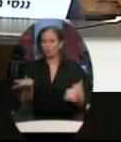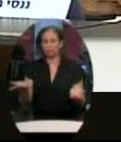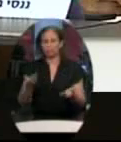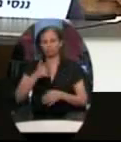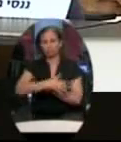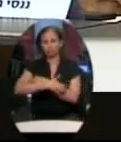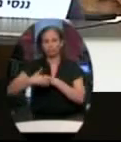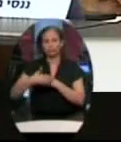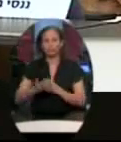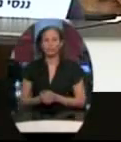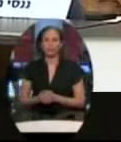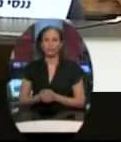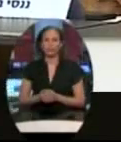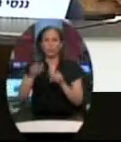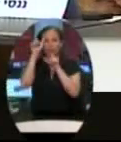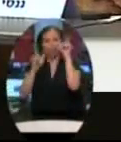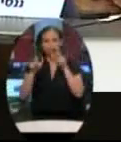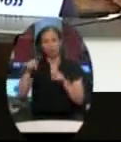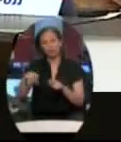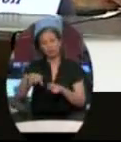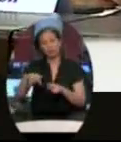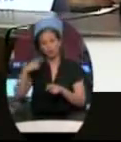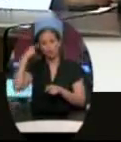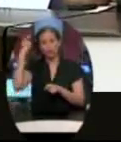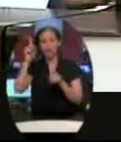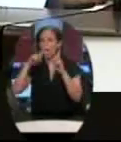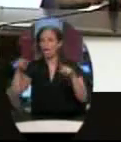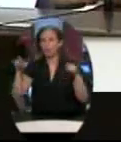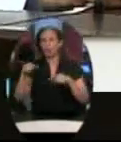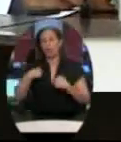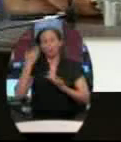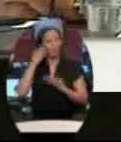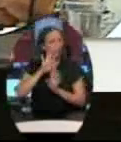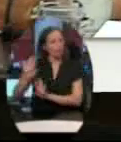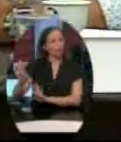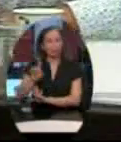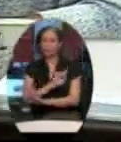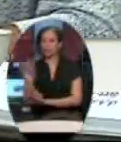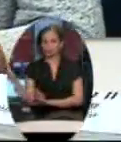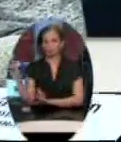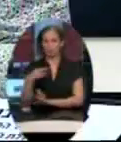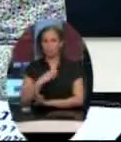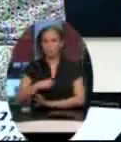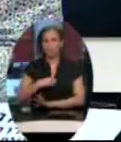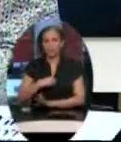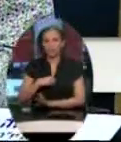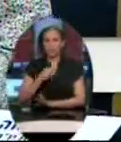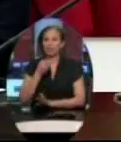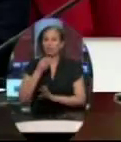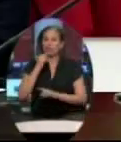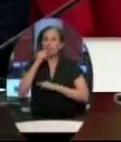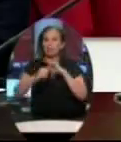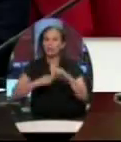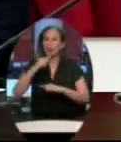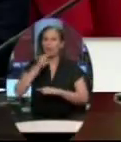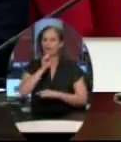האנשים האלה, באמת, אני חושבת שאנחנו, אסור לנו להתעלם מהמצוקה של הדור הוותיק, של אומני ישראל. אני